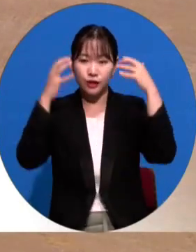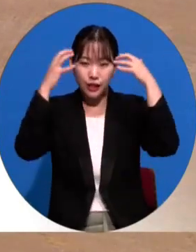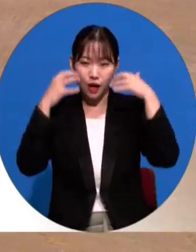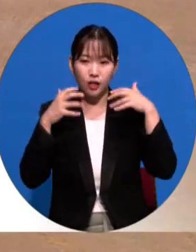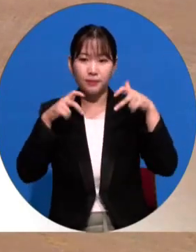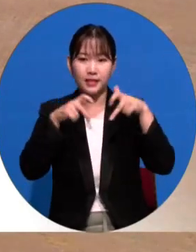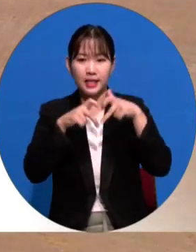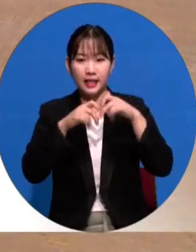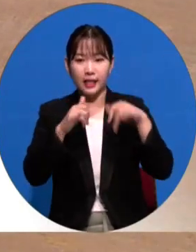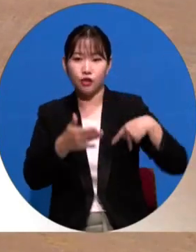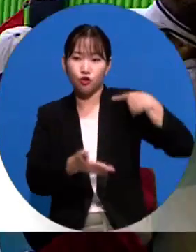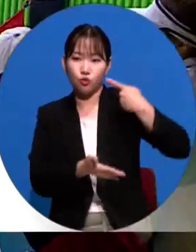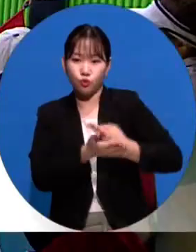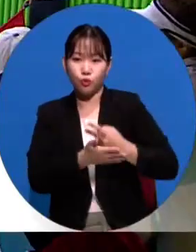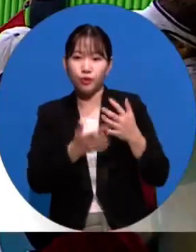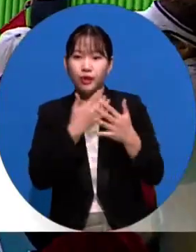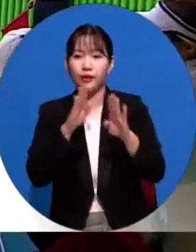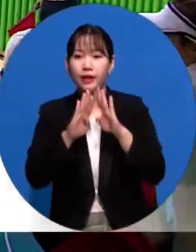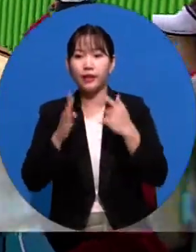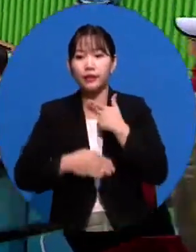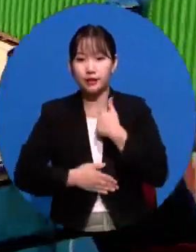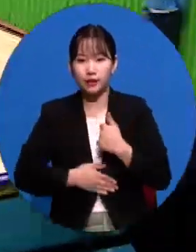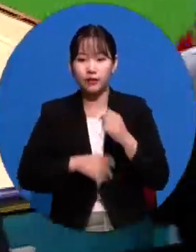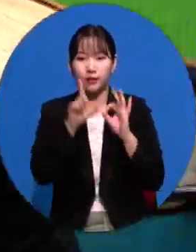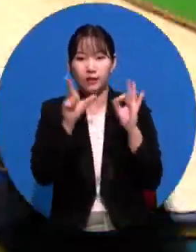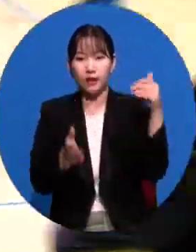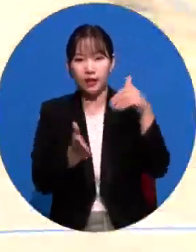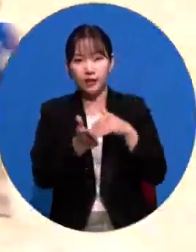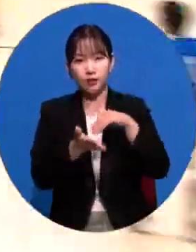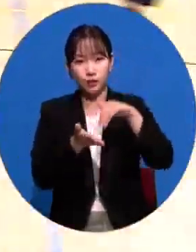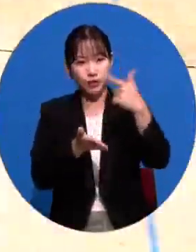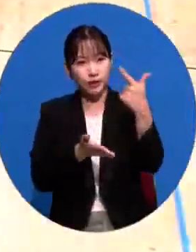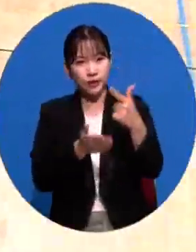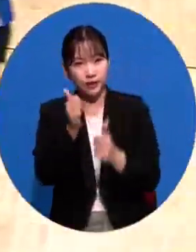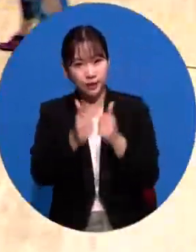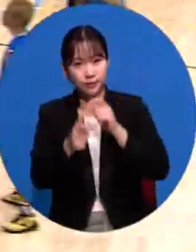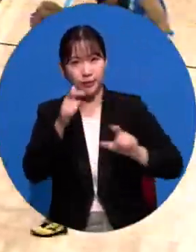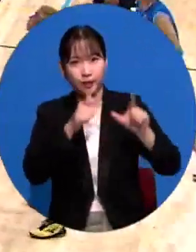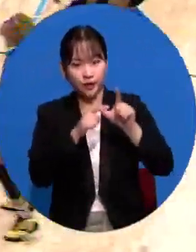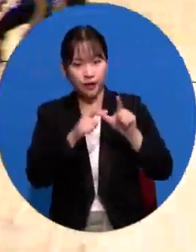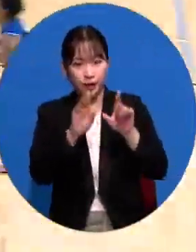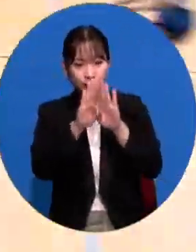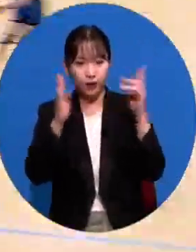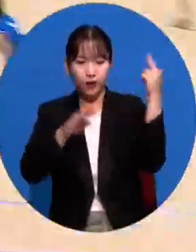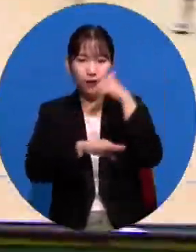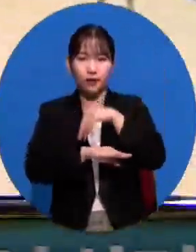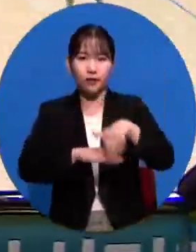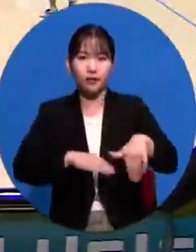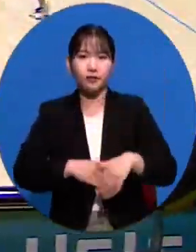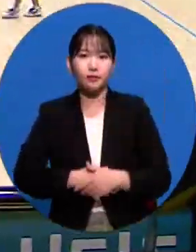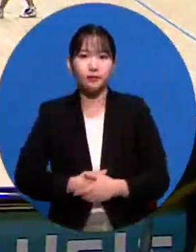유도 선수권 대회를 개최했고 오는 10월까지 6개 종목을 추가로 진행할 예정입니다.